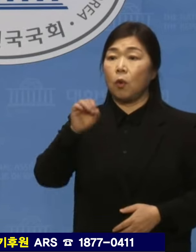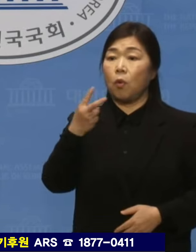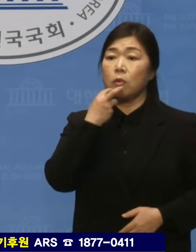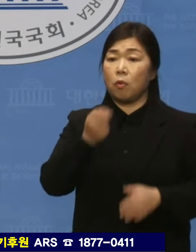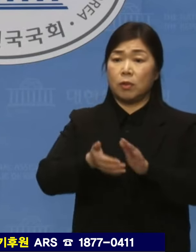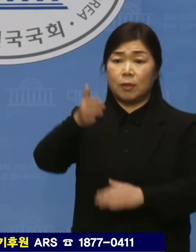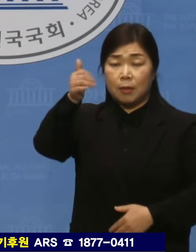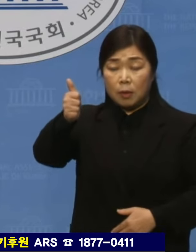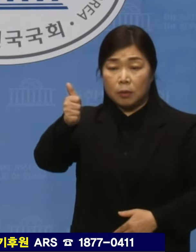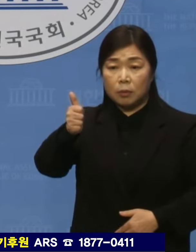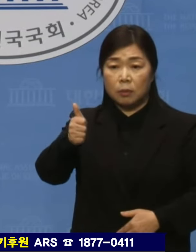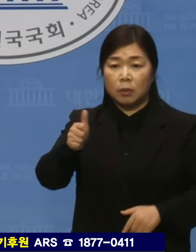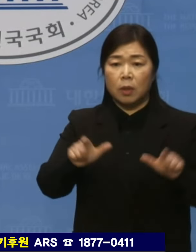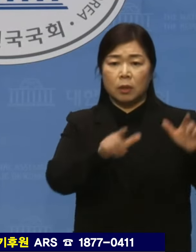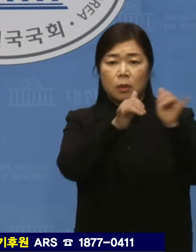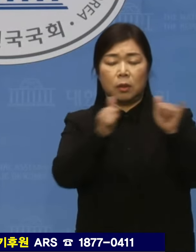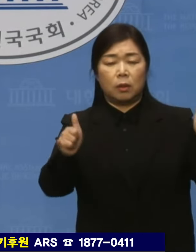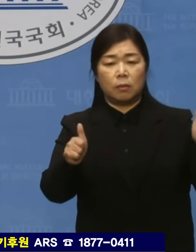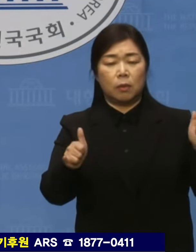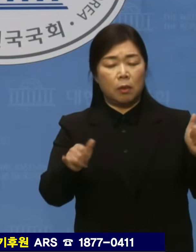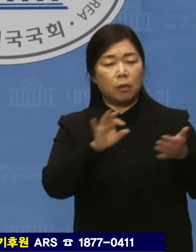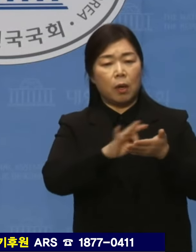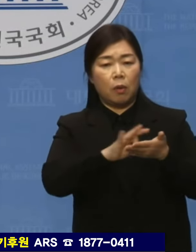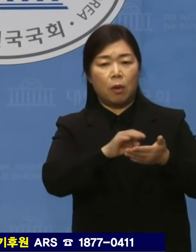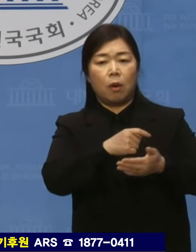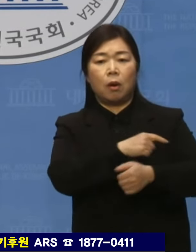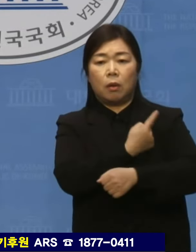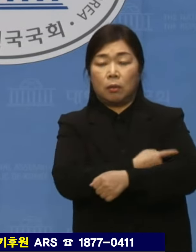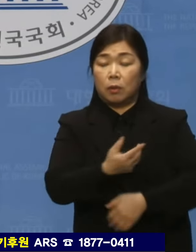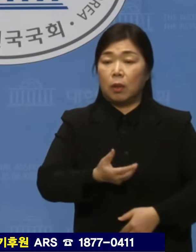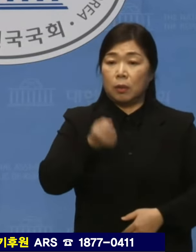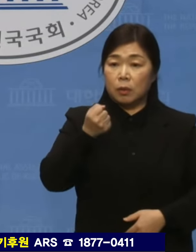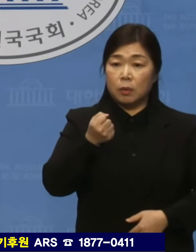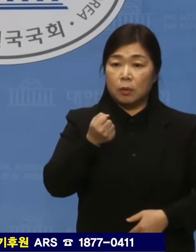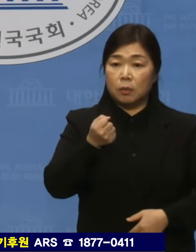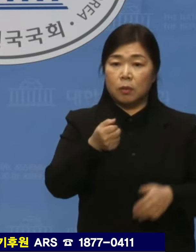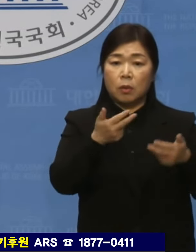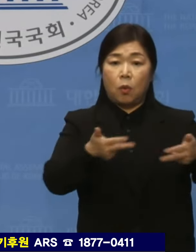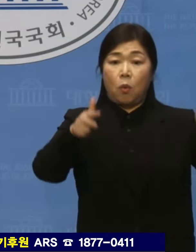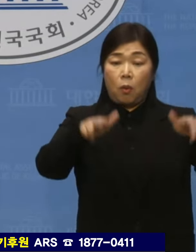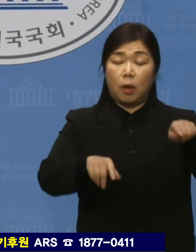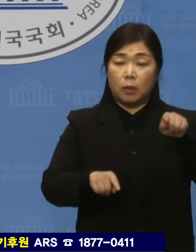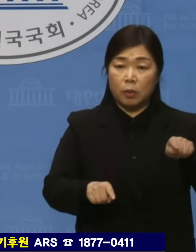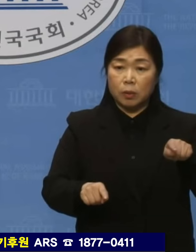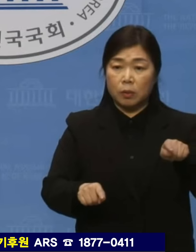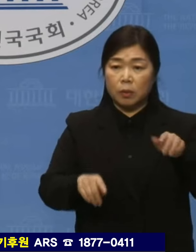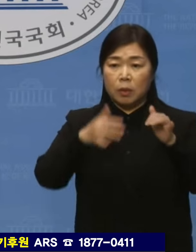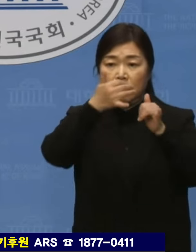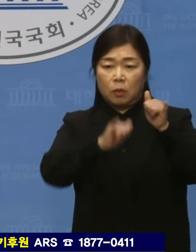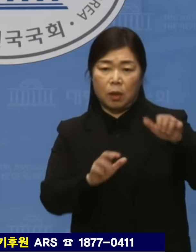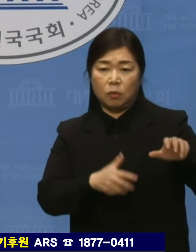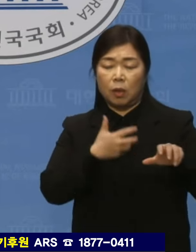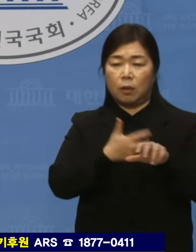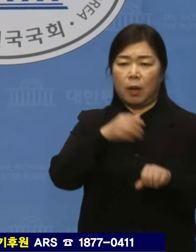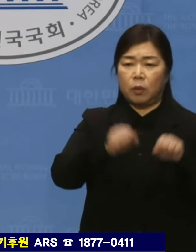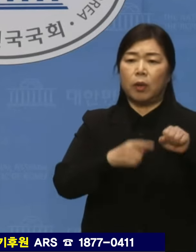오세훈 시장은 시민의 공간을 역사 쿠데타의 베이스 캠프로 삼으려는 시도를 멈추십시오.